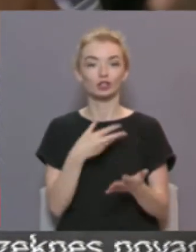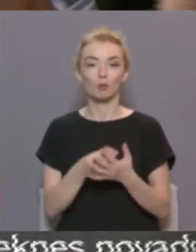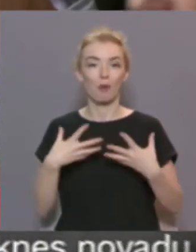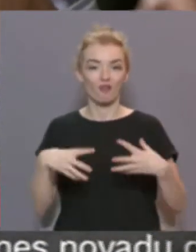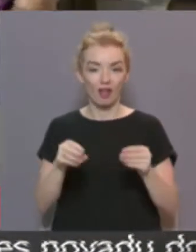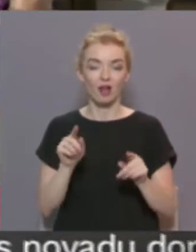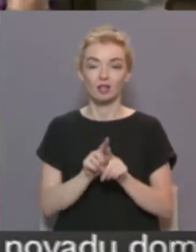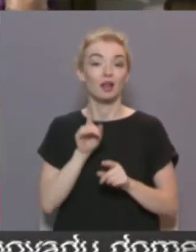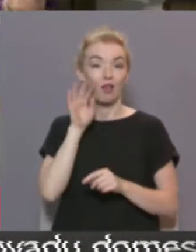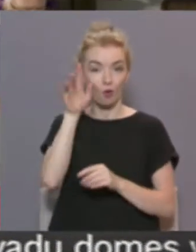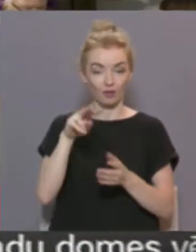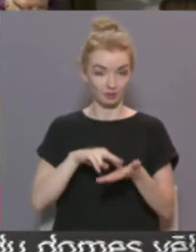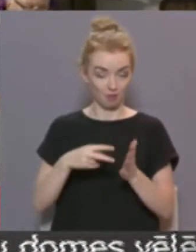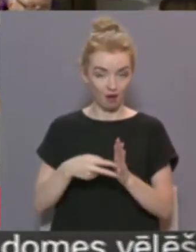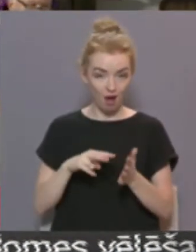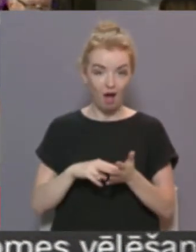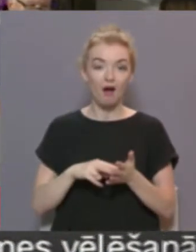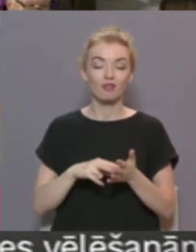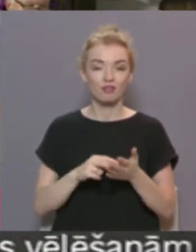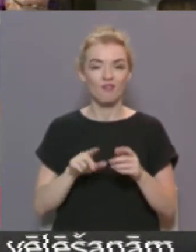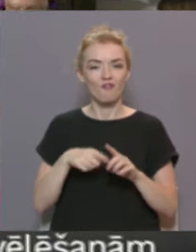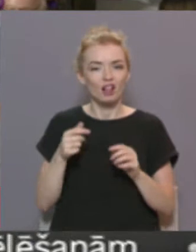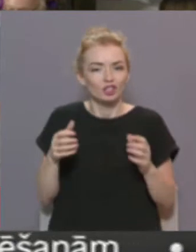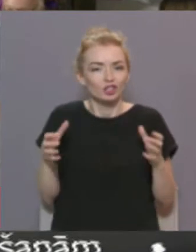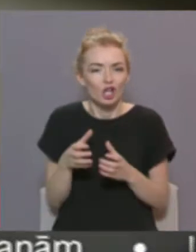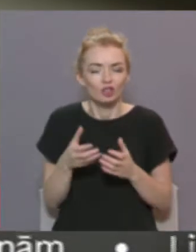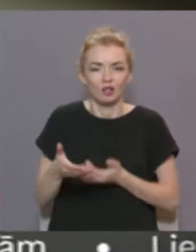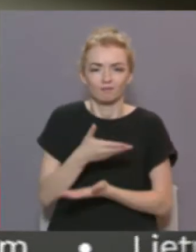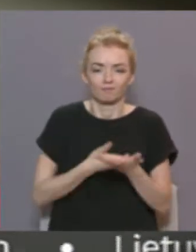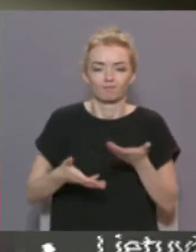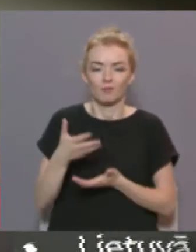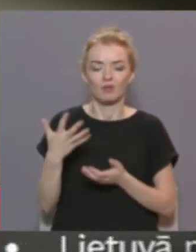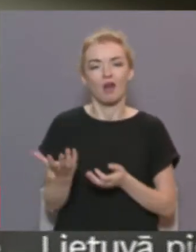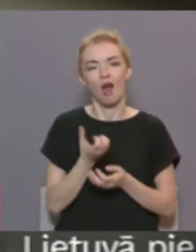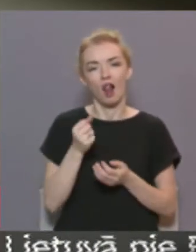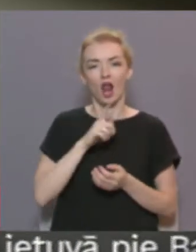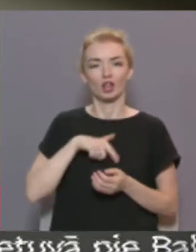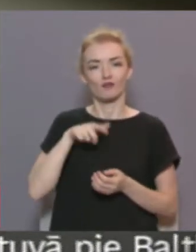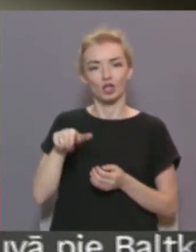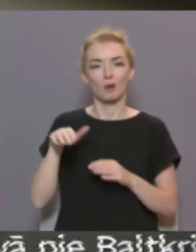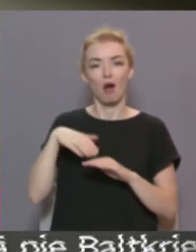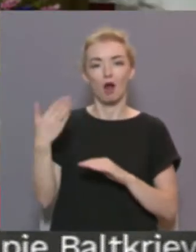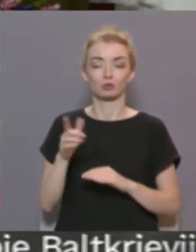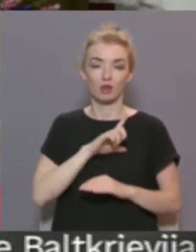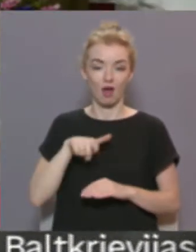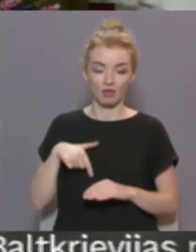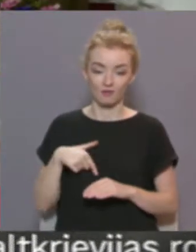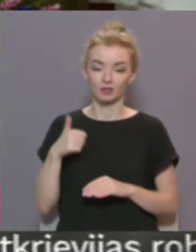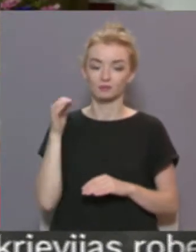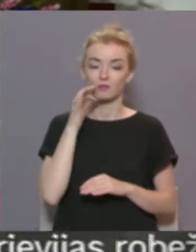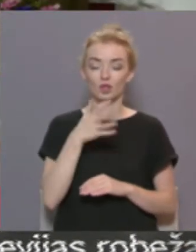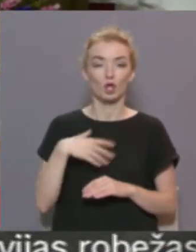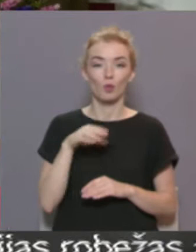arī nākotnes plāni, veidot ciešākas saiknes starp mūsu diasporām pasaulē un Latvijas sabiedrību. Mums ir daudz